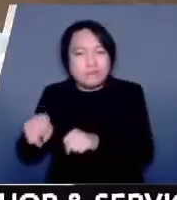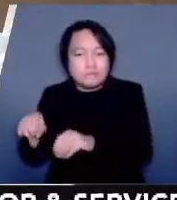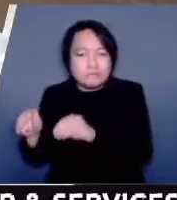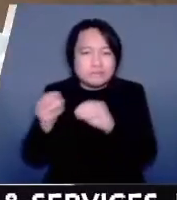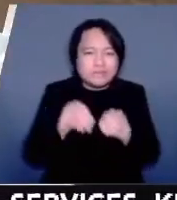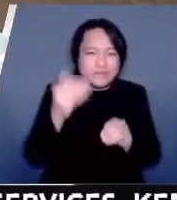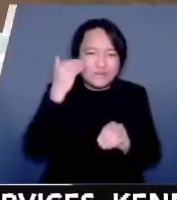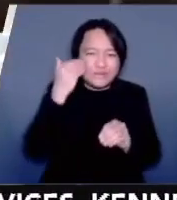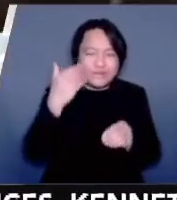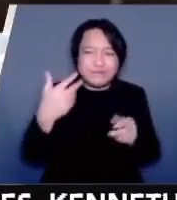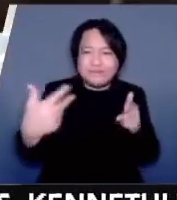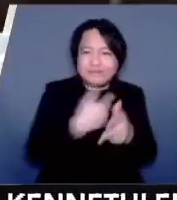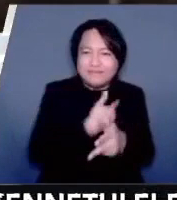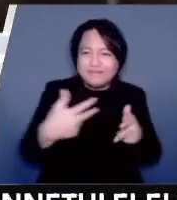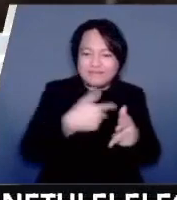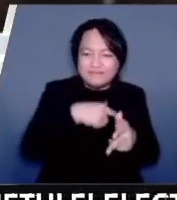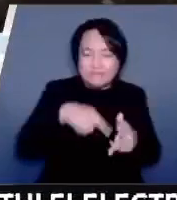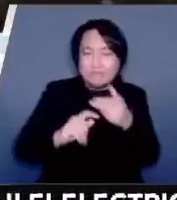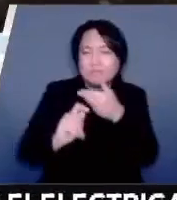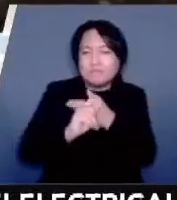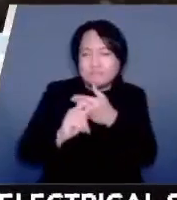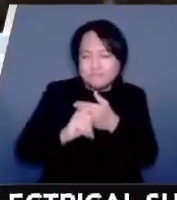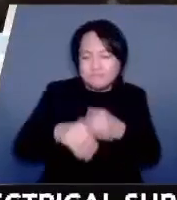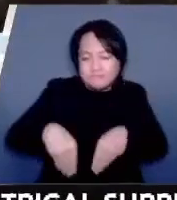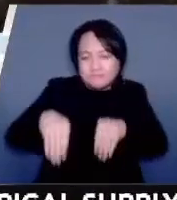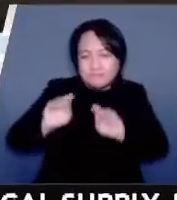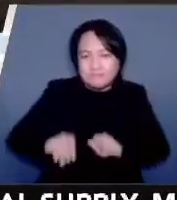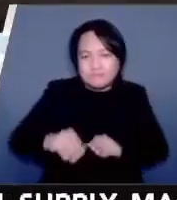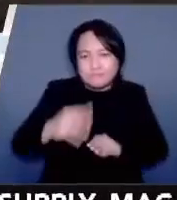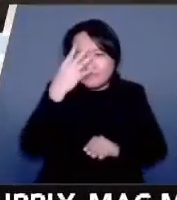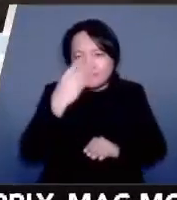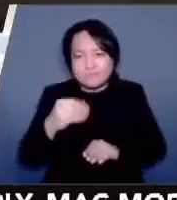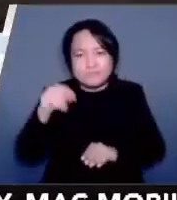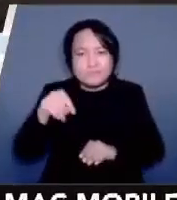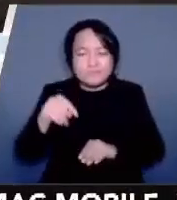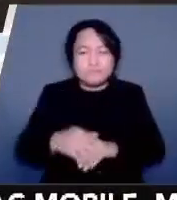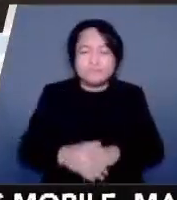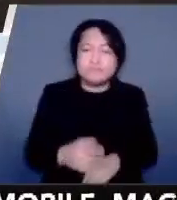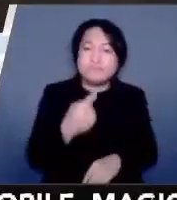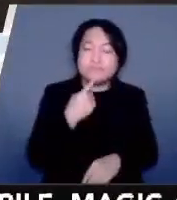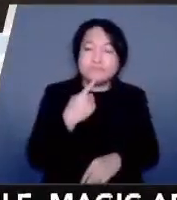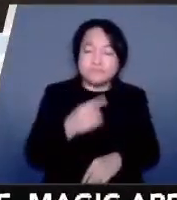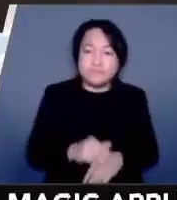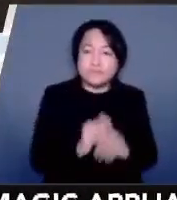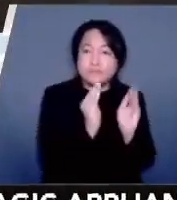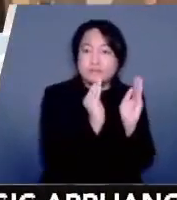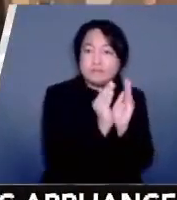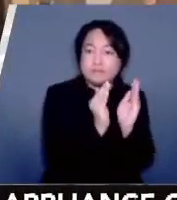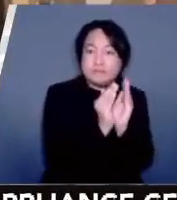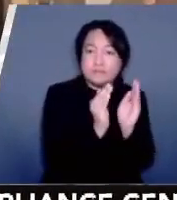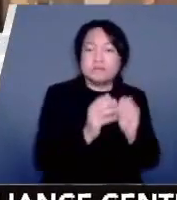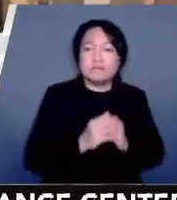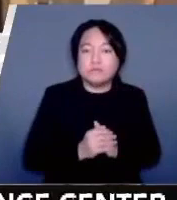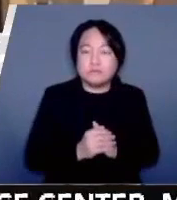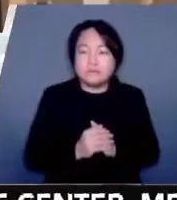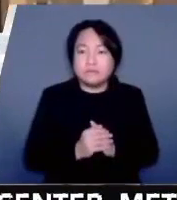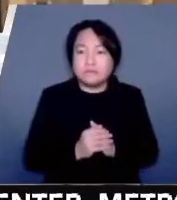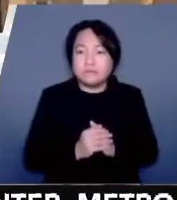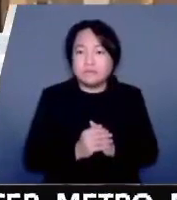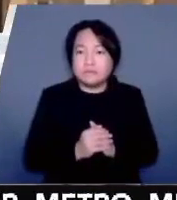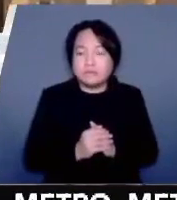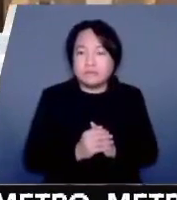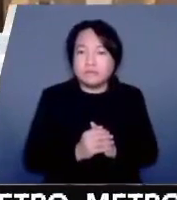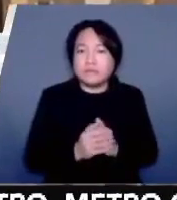mismong kalsada na natulog batay sa datos ng Manila Department of Social welfare umabot sa P si na bahay ang